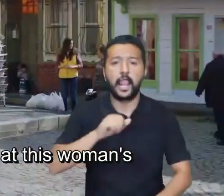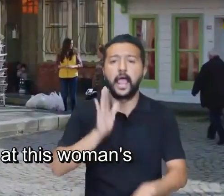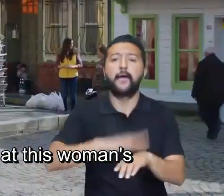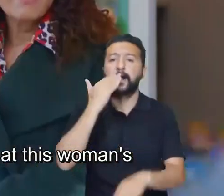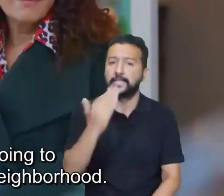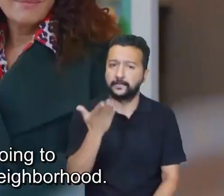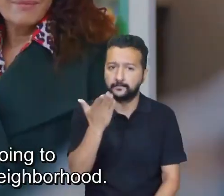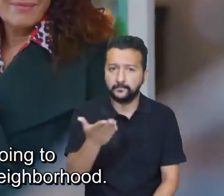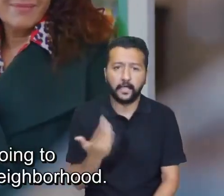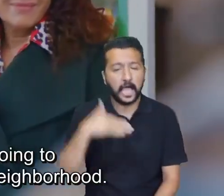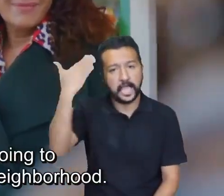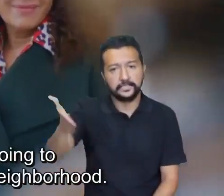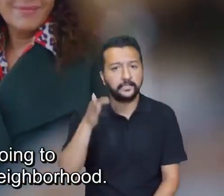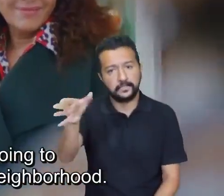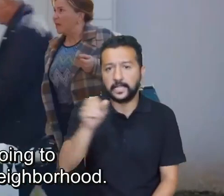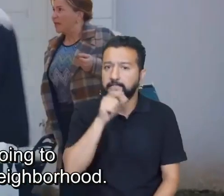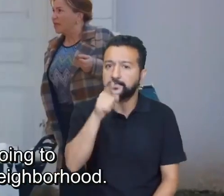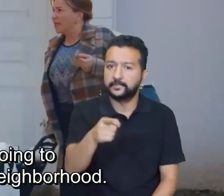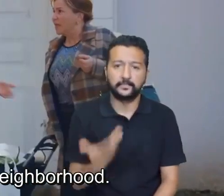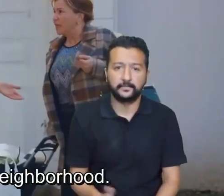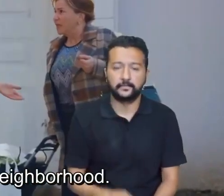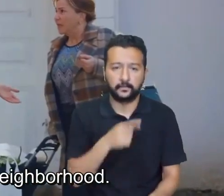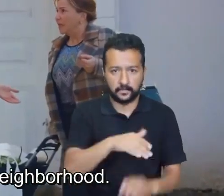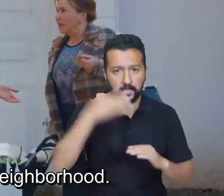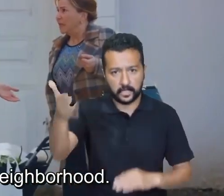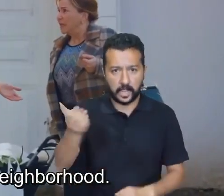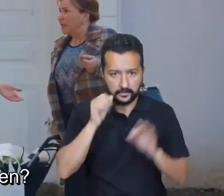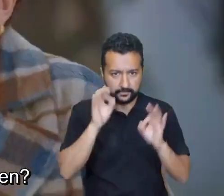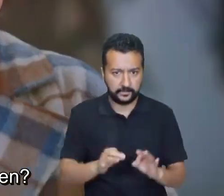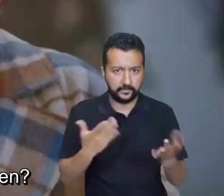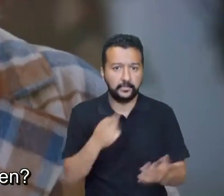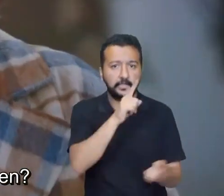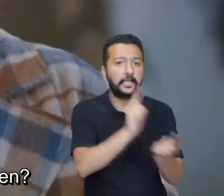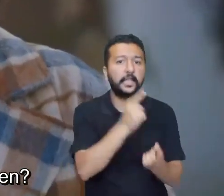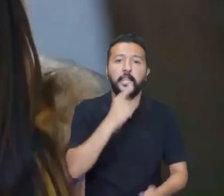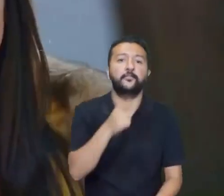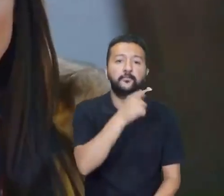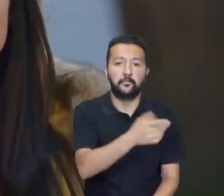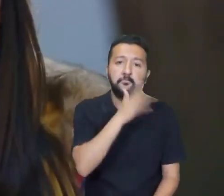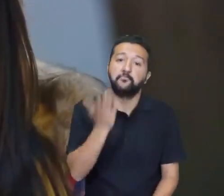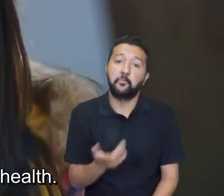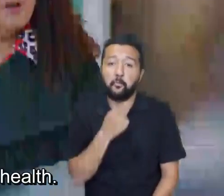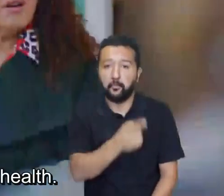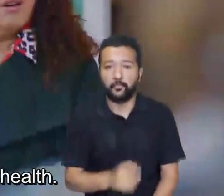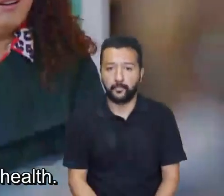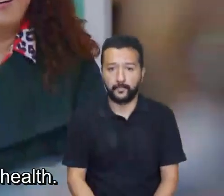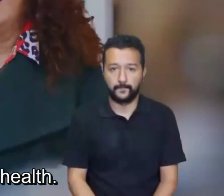alışveriş yapmayacaksın diye? Hani aşağı mahalleden alacaktın siparişleri. Aşağı mahalleden aldım zaten. Ne diyor o zaman bu? Bilmem.